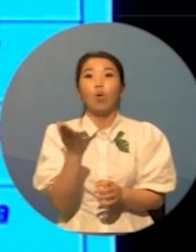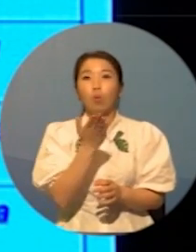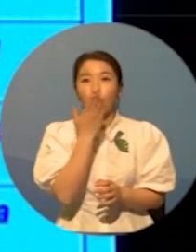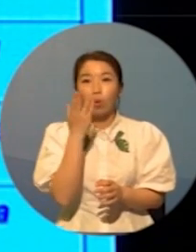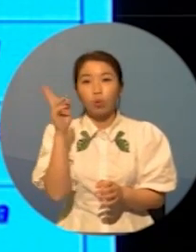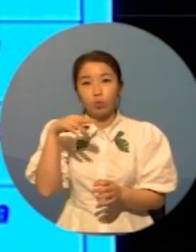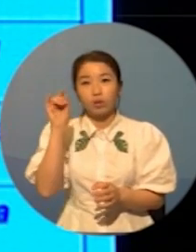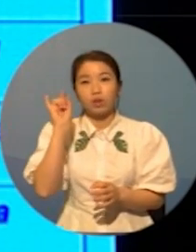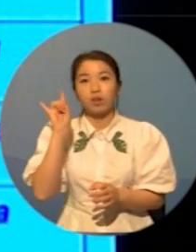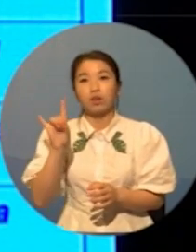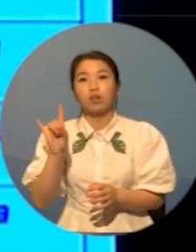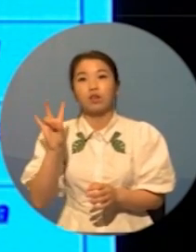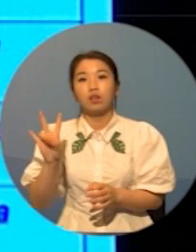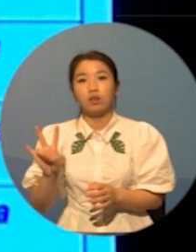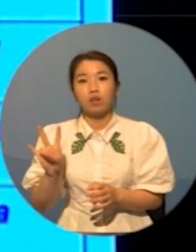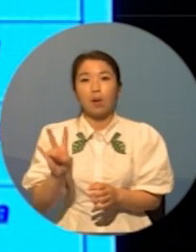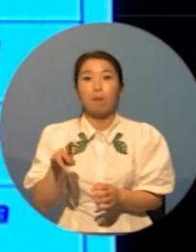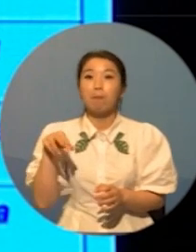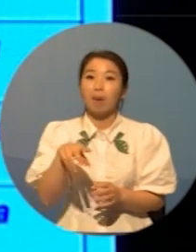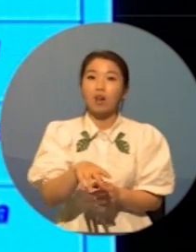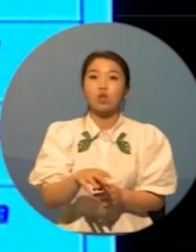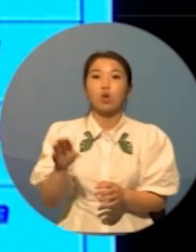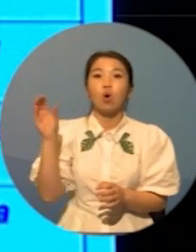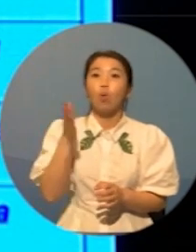оқудың, барыс, оқуға,